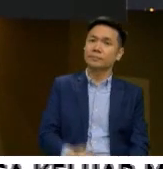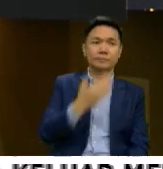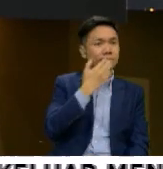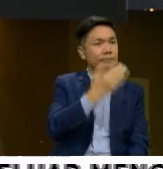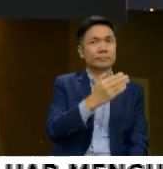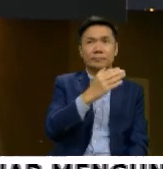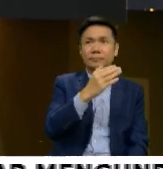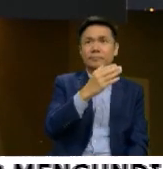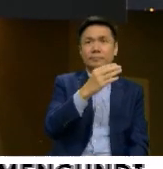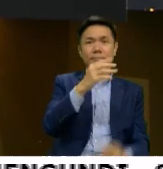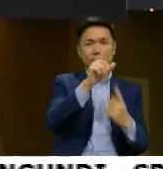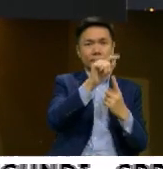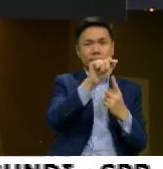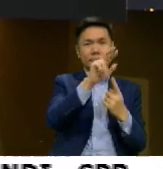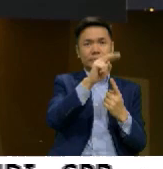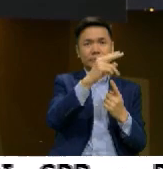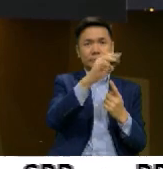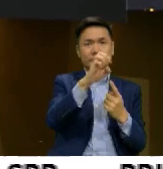apa kabar